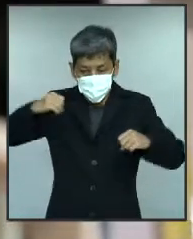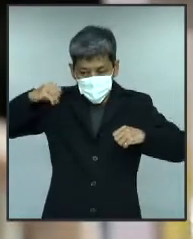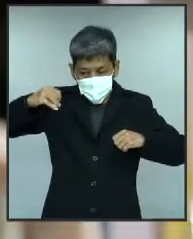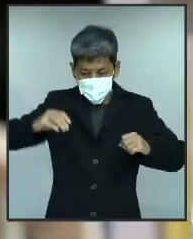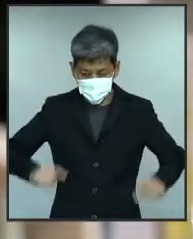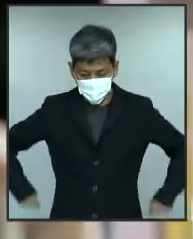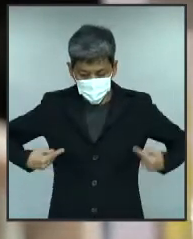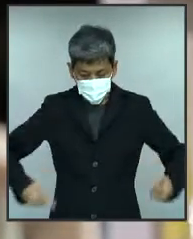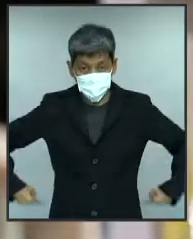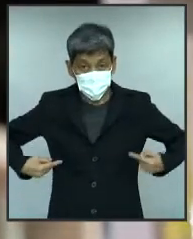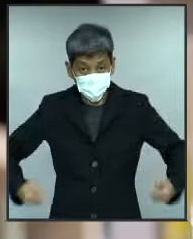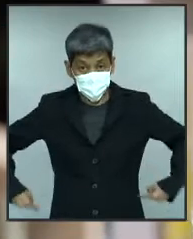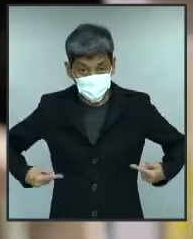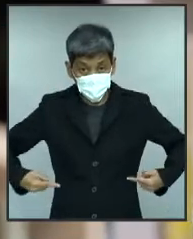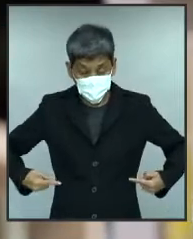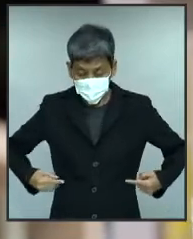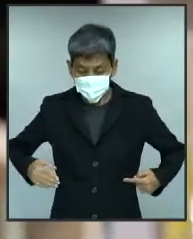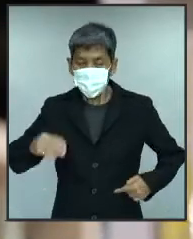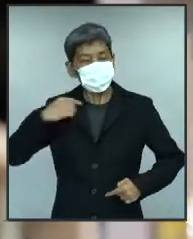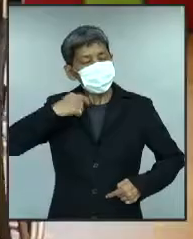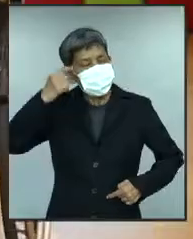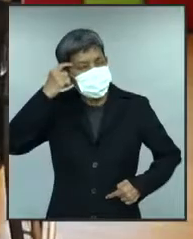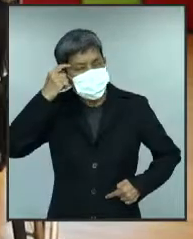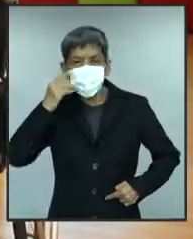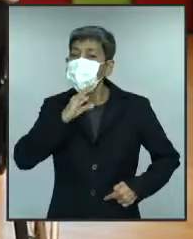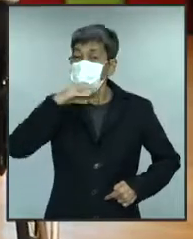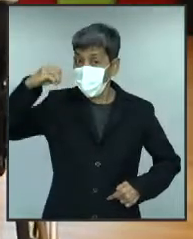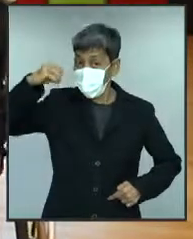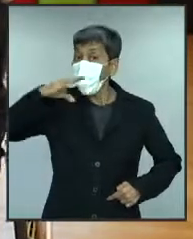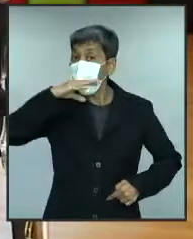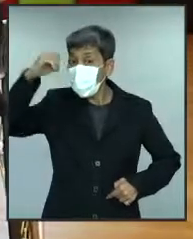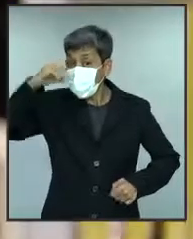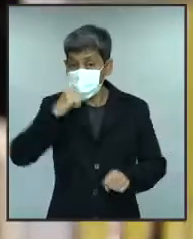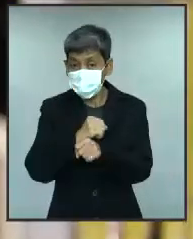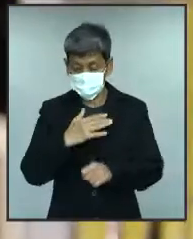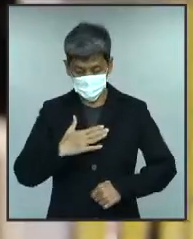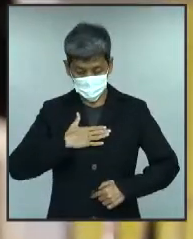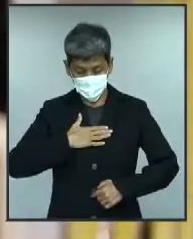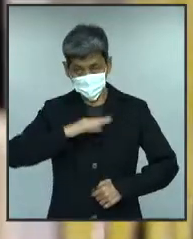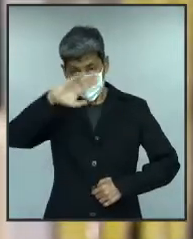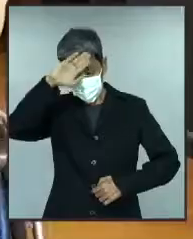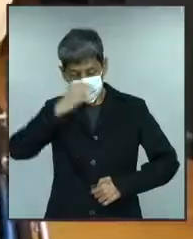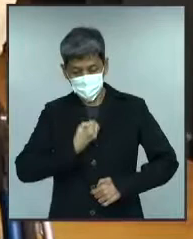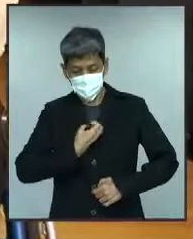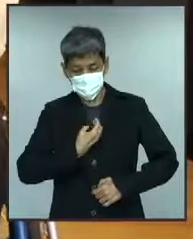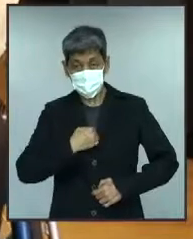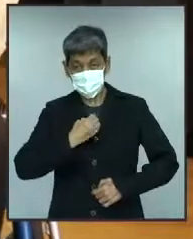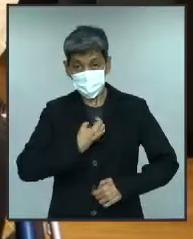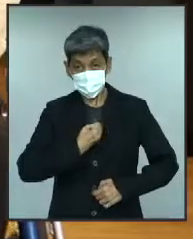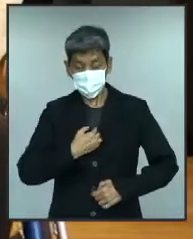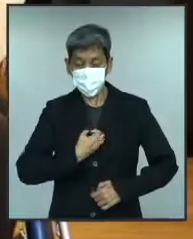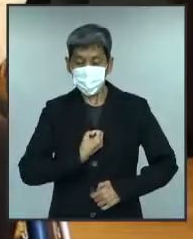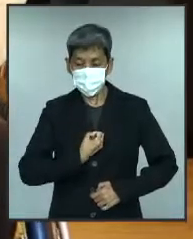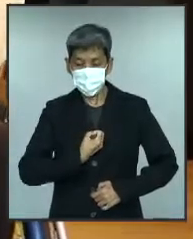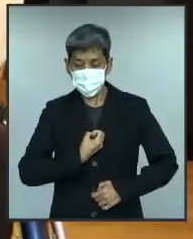ครับ ไอ้ขึ้นแม่เหล็กเนี่ยมันไปกวนอะไรบ้างลองนึกภาพถ้ามันไปถ้าสมมติเป็นโรคหัวใจผิดปกติการ